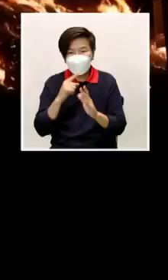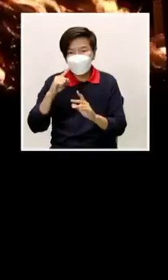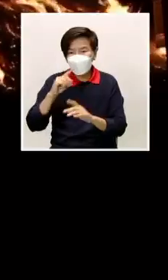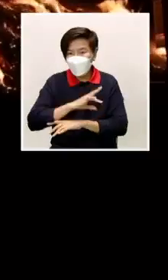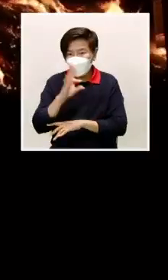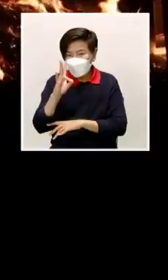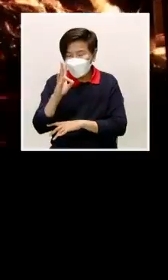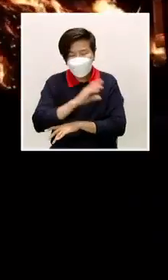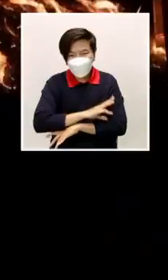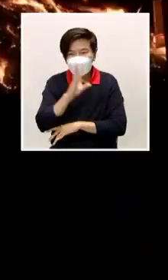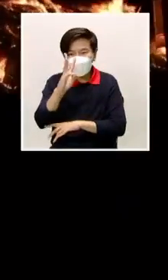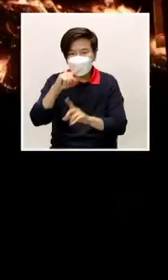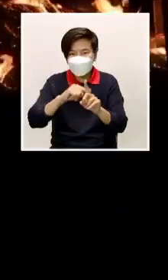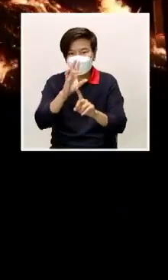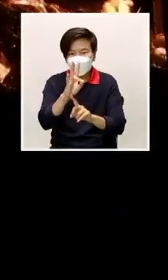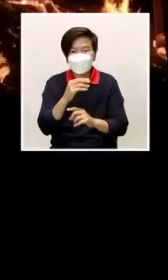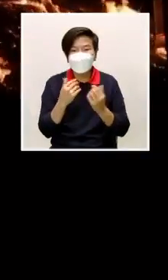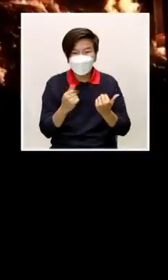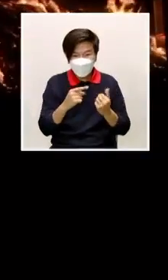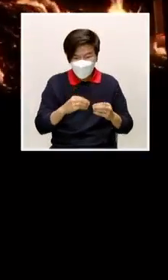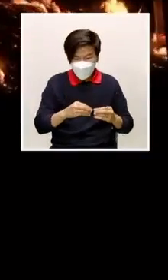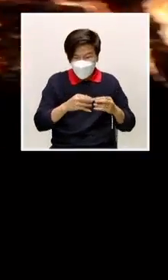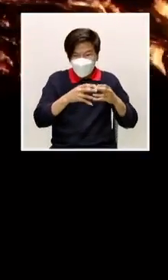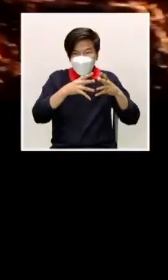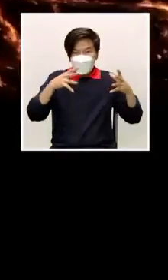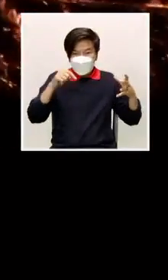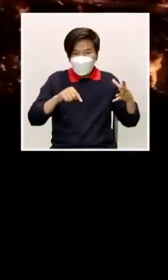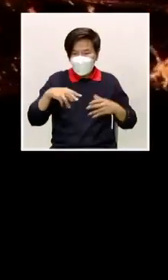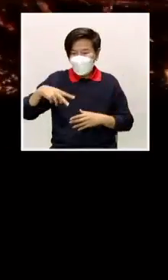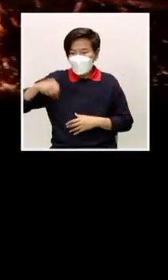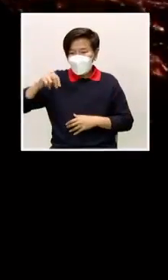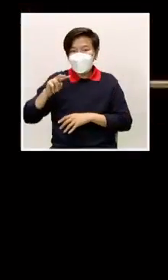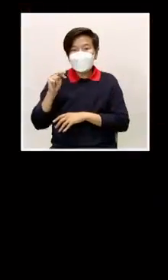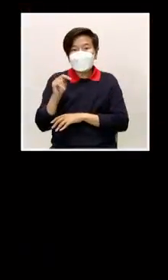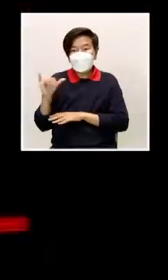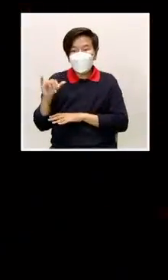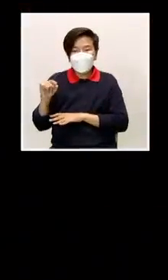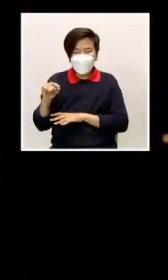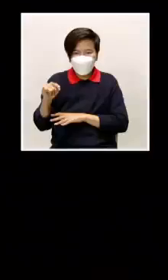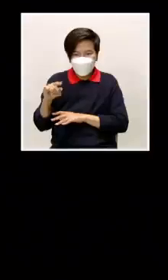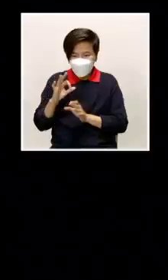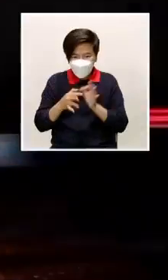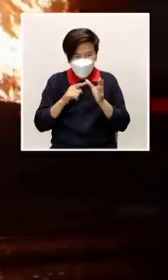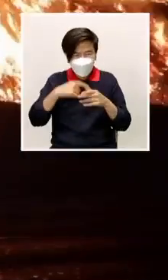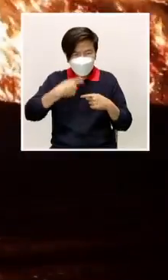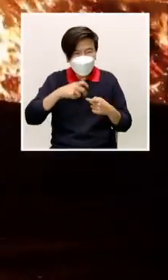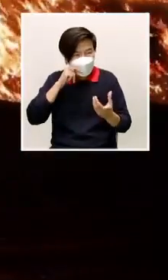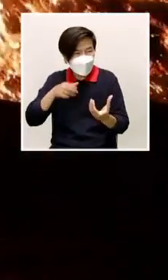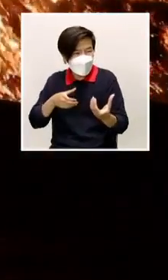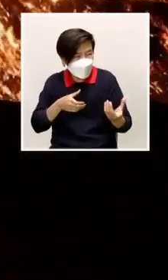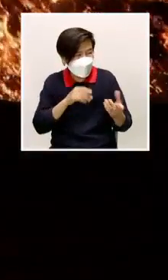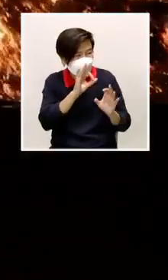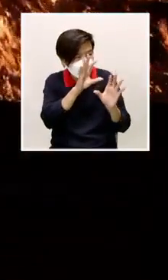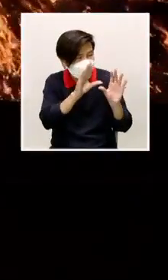ที่ผ่านมานี่เป็นไฟป่าขนาดที่ใหญ่กว่าพื้นที่ของนครนิวยอร์กนะคะการดับไฟแทบไม่มีความคืบหน้าตอนนี้พื้น